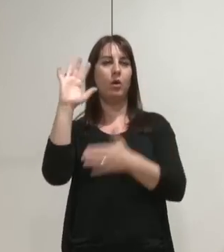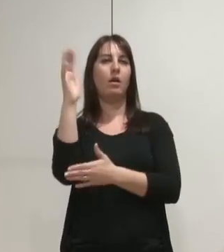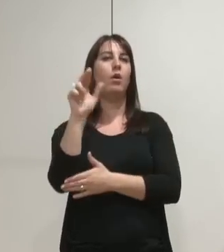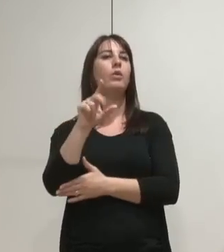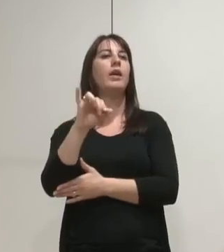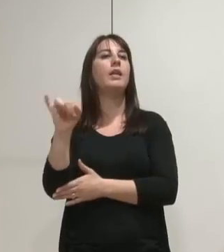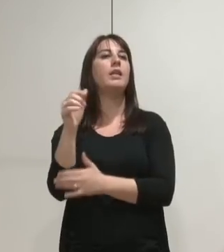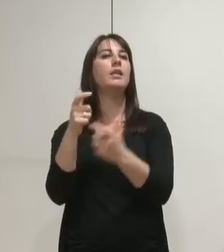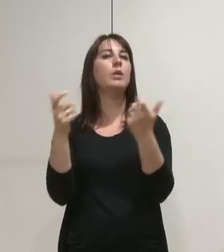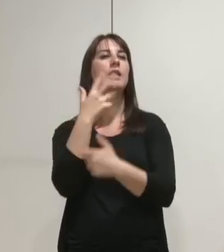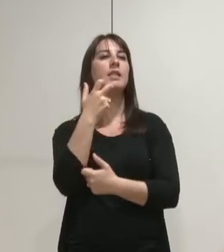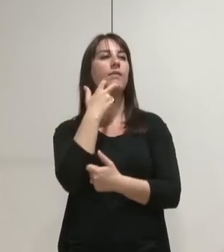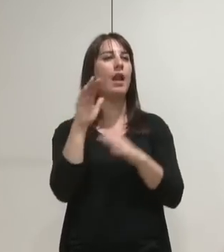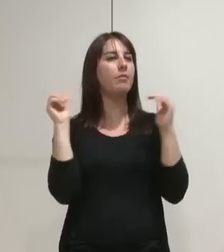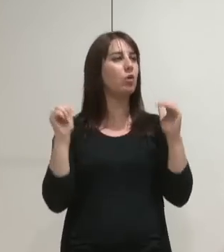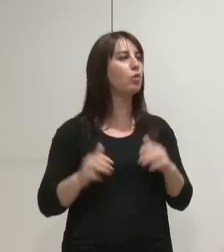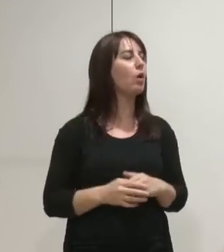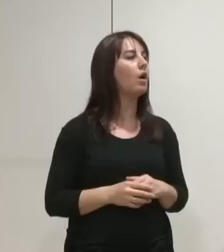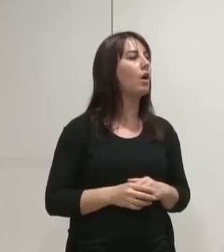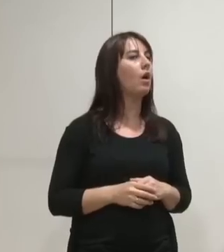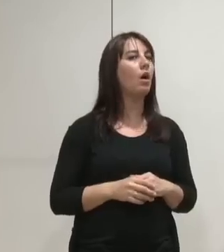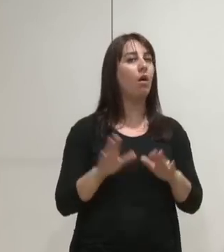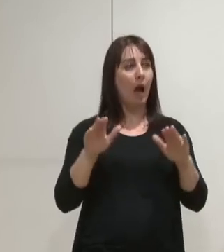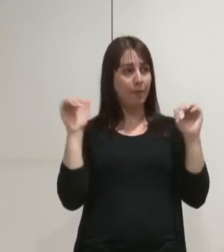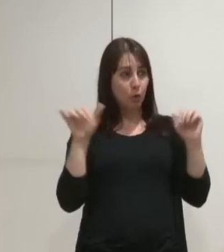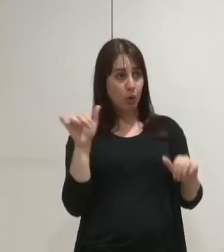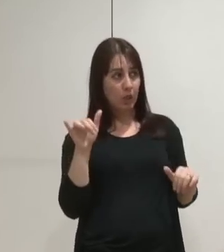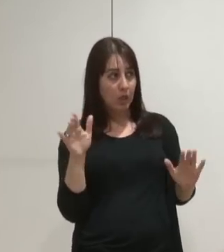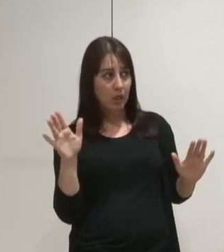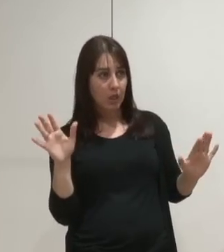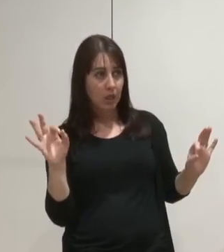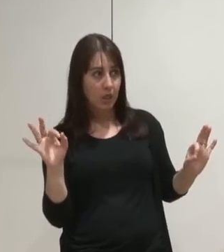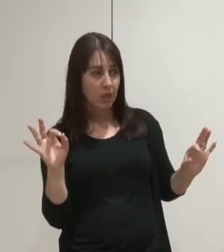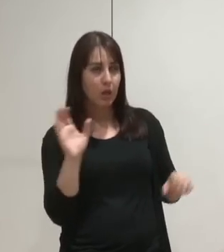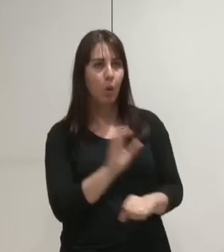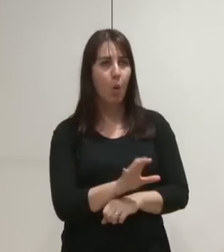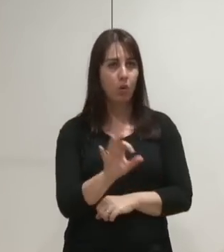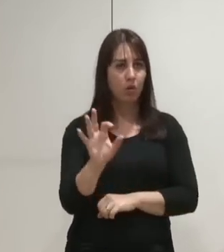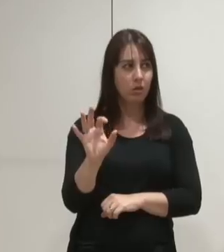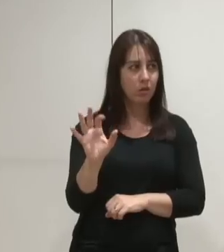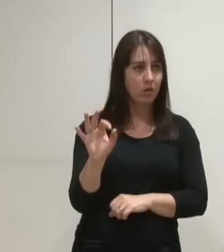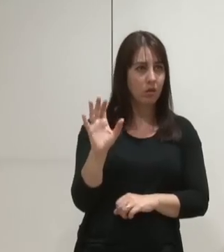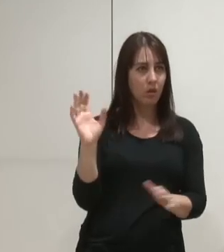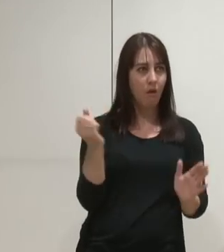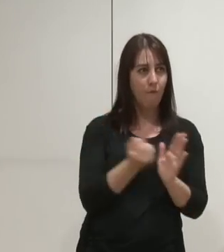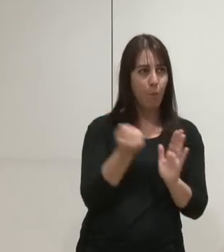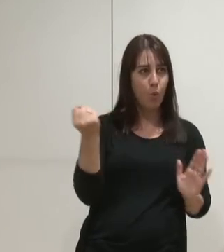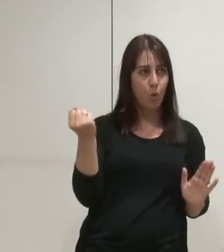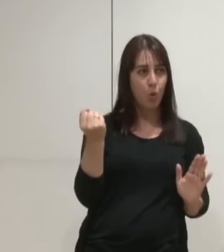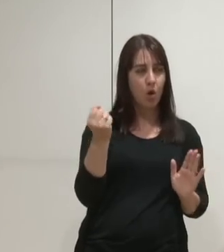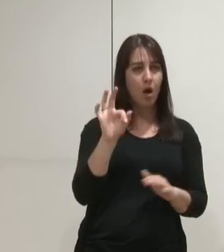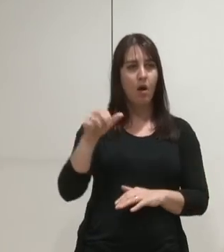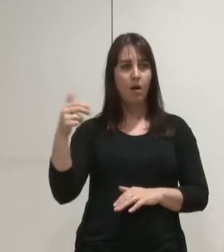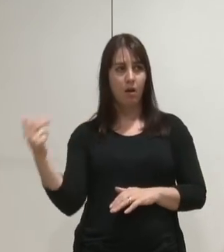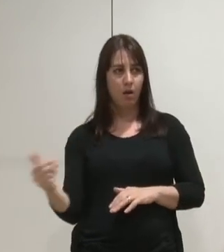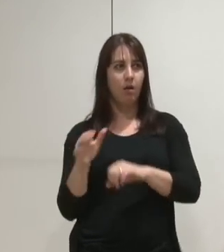civile euh abstension pour qui d'autre personne contre personne vote pour Front national